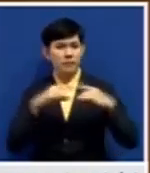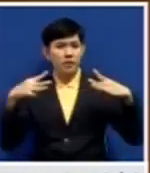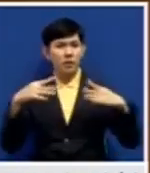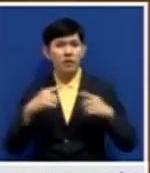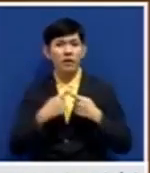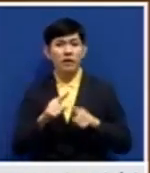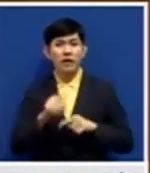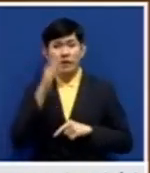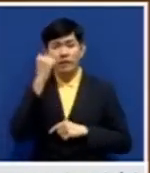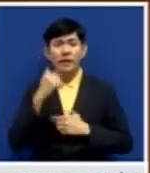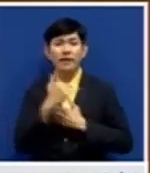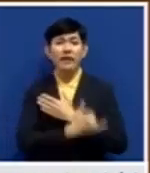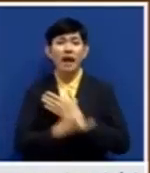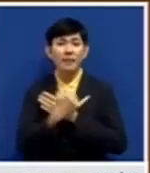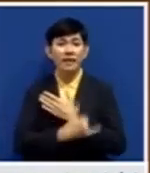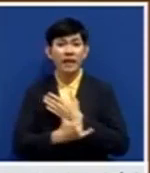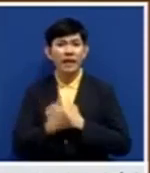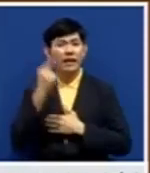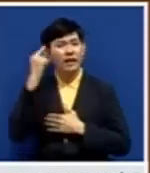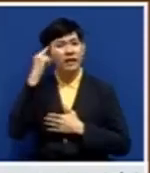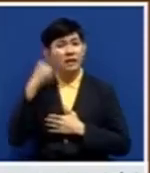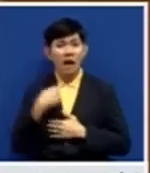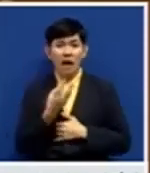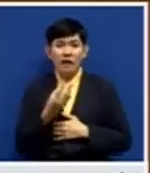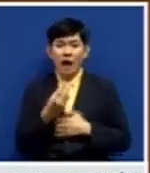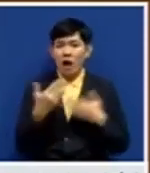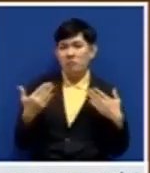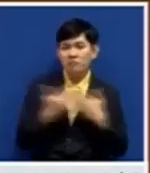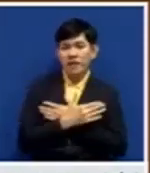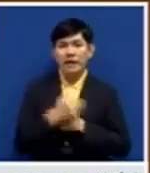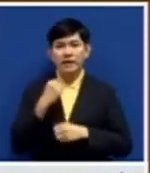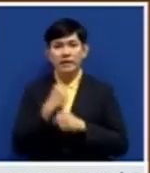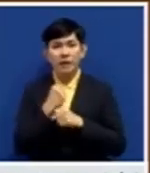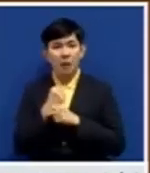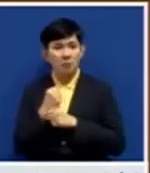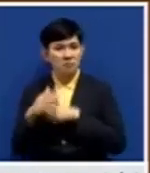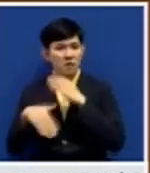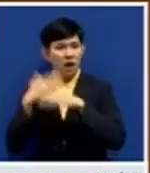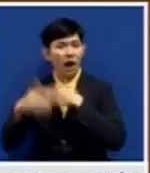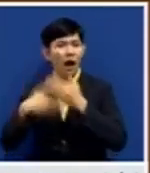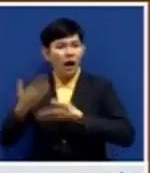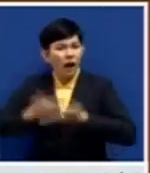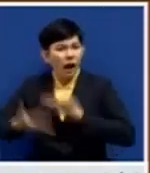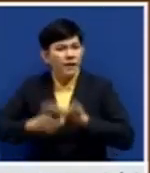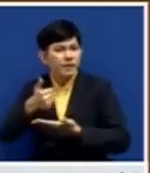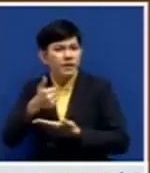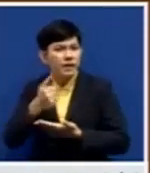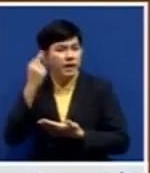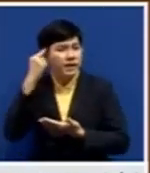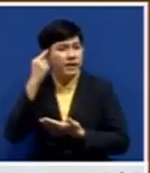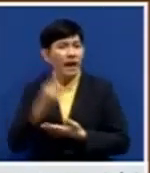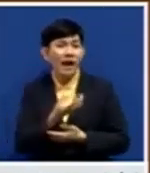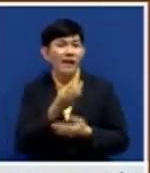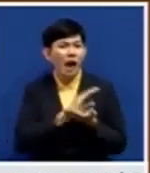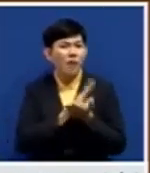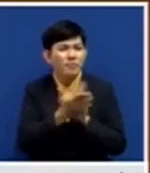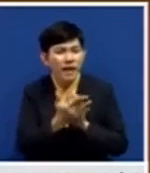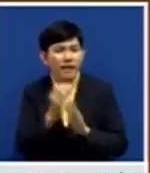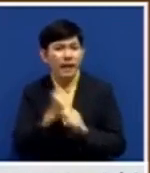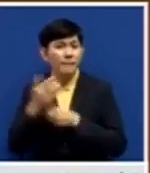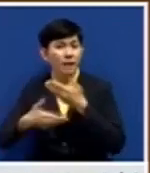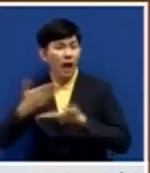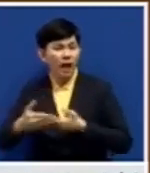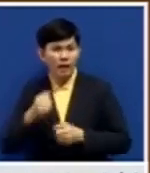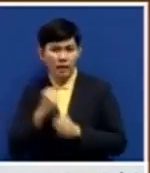ประเทศรู้จักใช้สินค้าข้าวจากเราไปทำสินค้านานาประเภทที่มันมีมูลค่าสูงทำไมเขาจับแปรรูปสินค้าให้ดีทำไมเขารู้